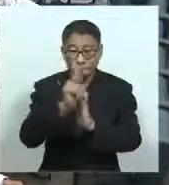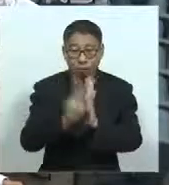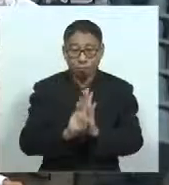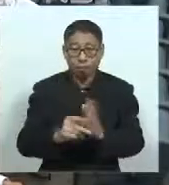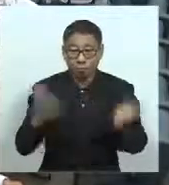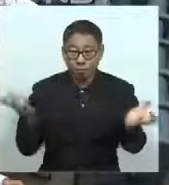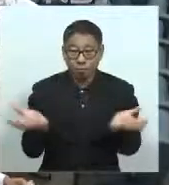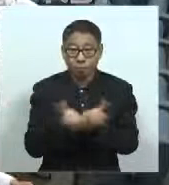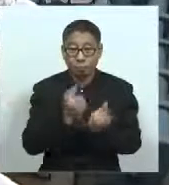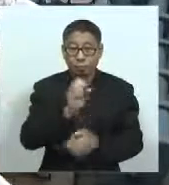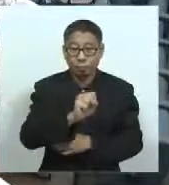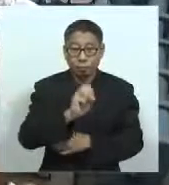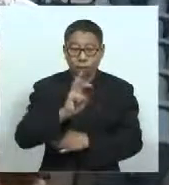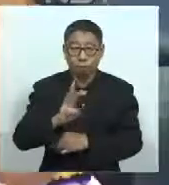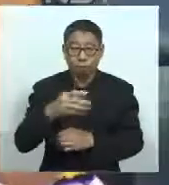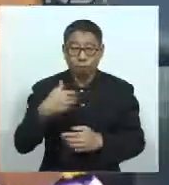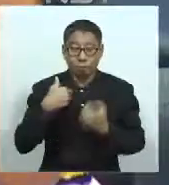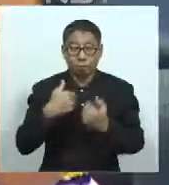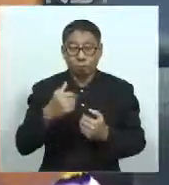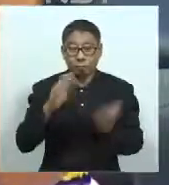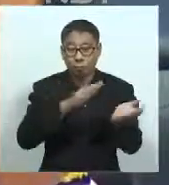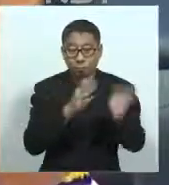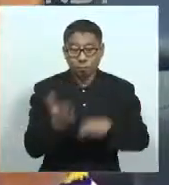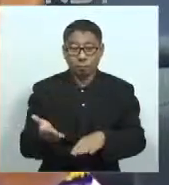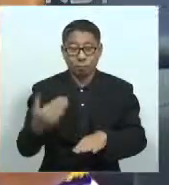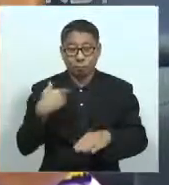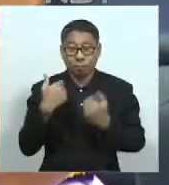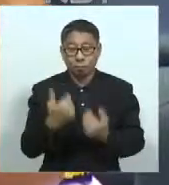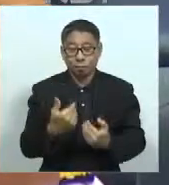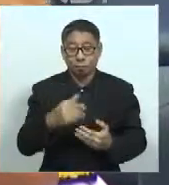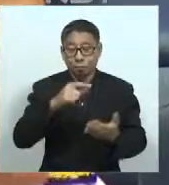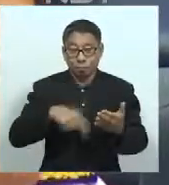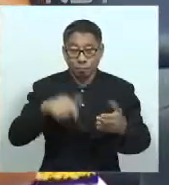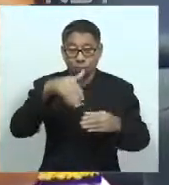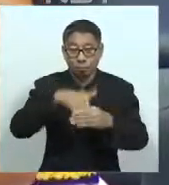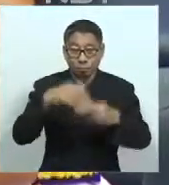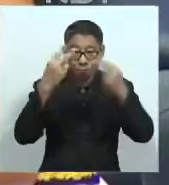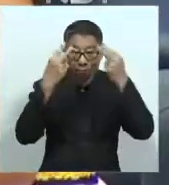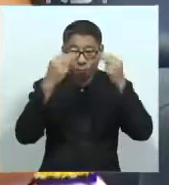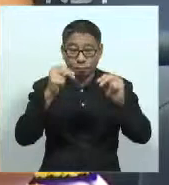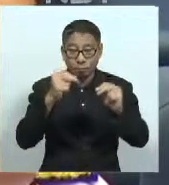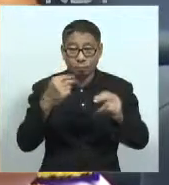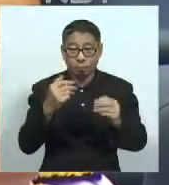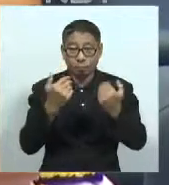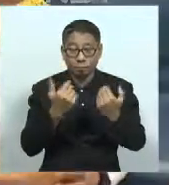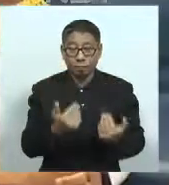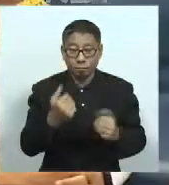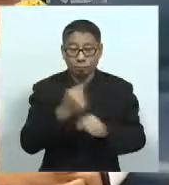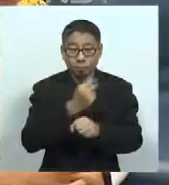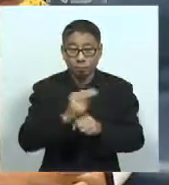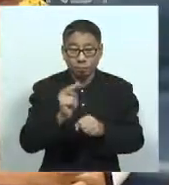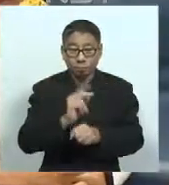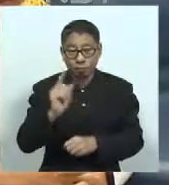จะไม่ส่งผลให้สว.นั้นเป็นโมฆะรวมไปถึงการโหวตรายเลือกนายกรัฐมนตรีครับซึ่งคณะรัฐมนตรีชุดนี้ยังทำหน้